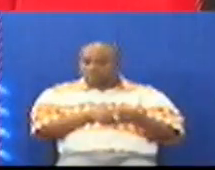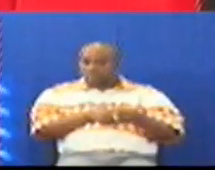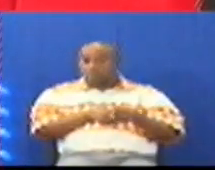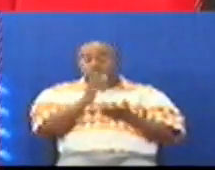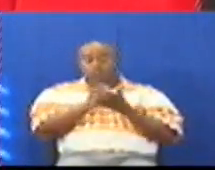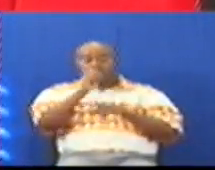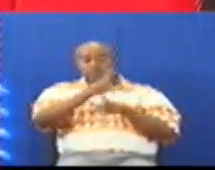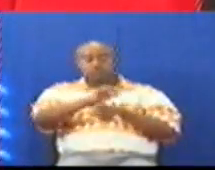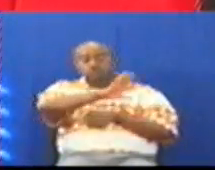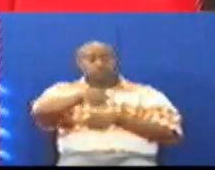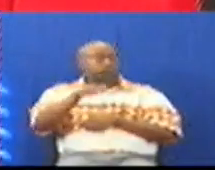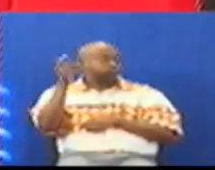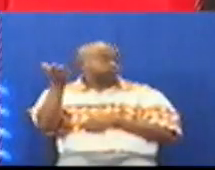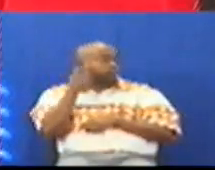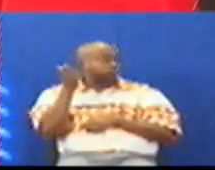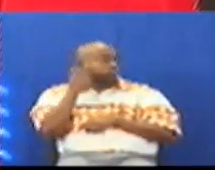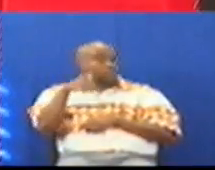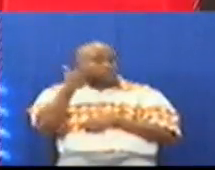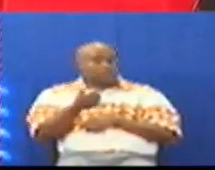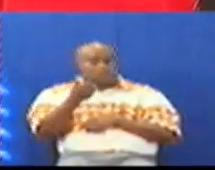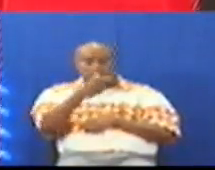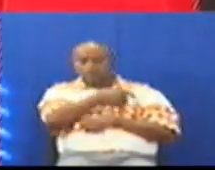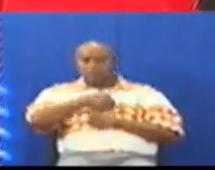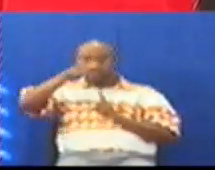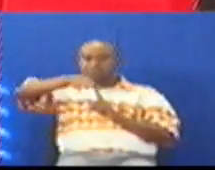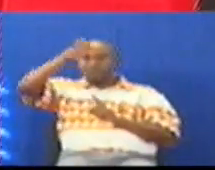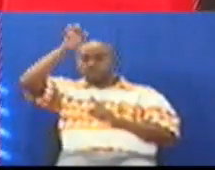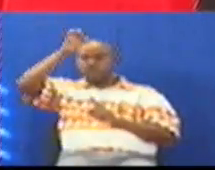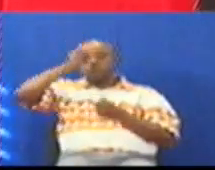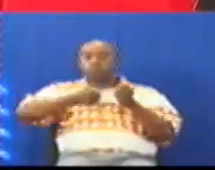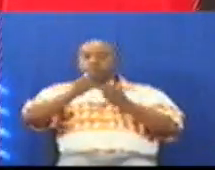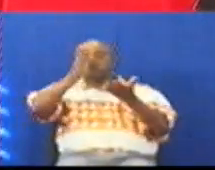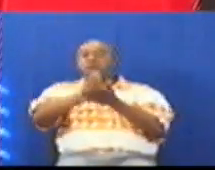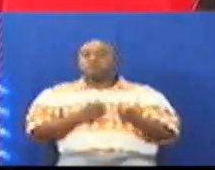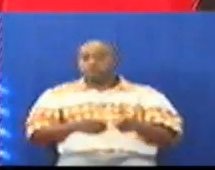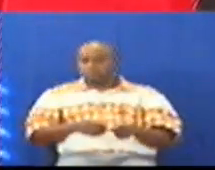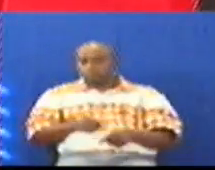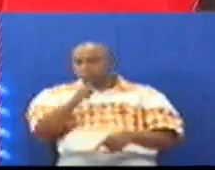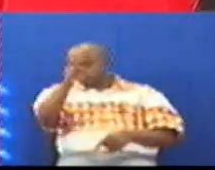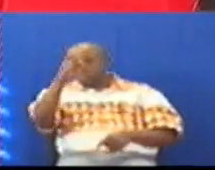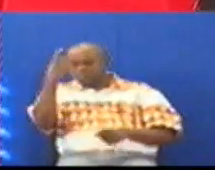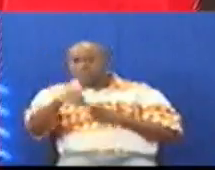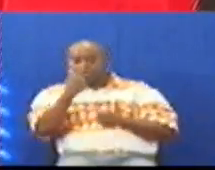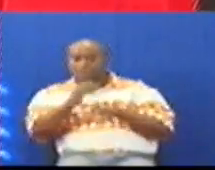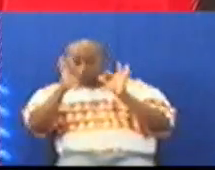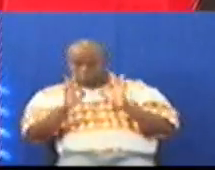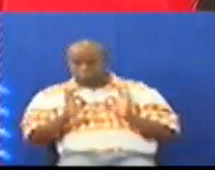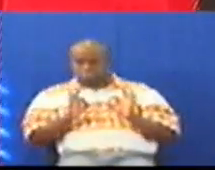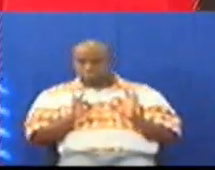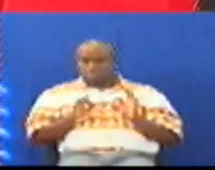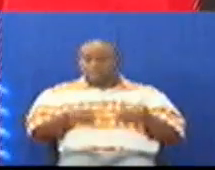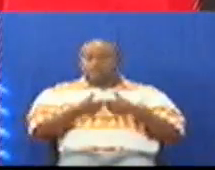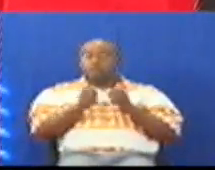yetu, hatimaye rais akamteua. Hongera sana. Ni mchapakazi mzuri, sio mbabaishaji, lakini